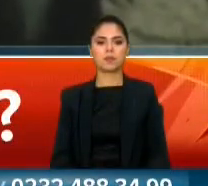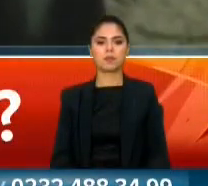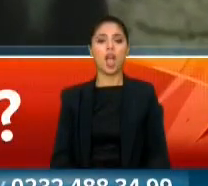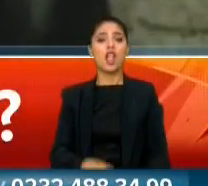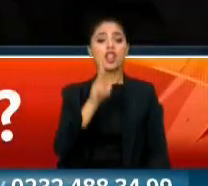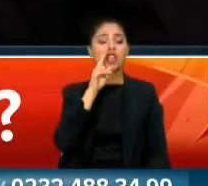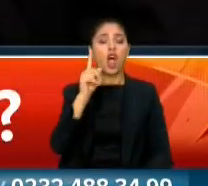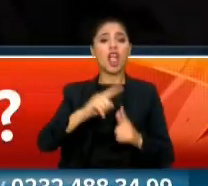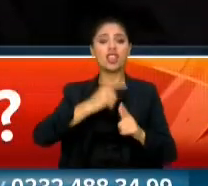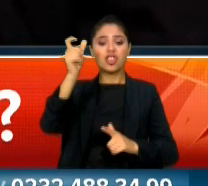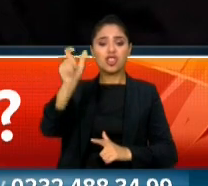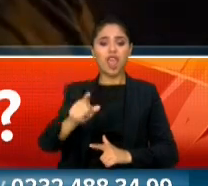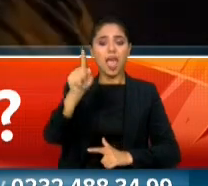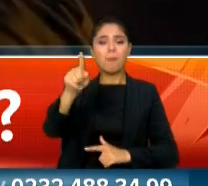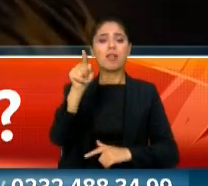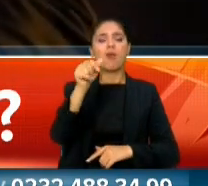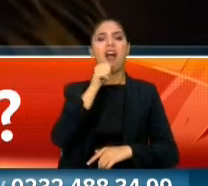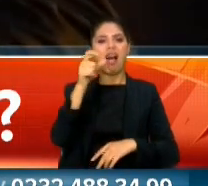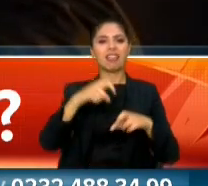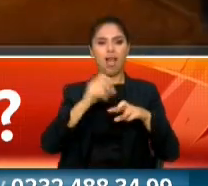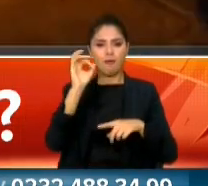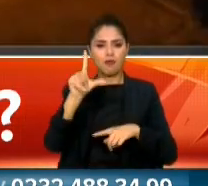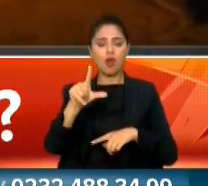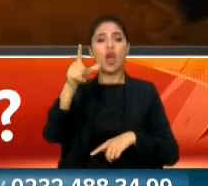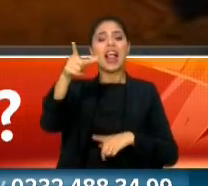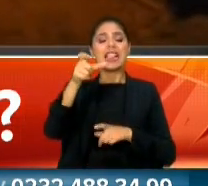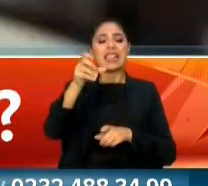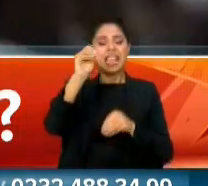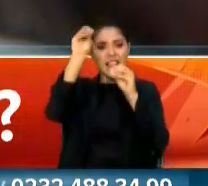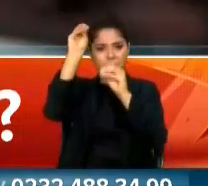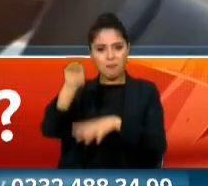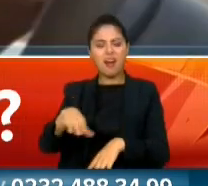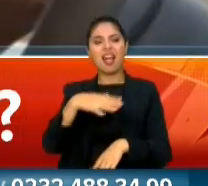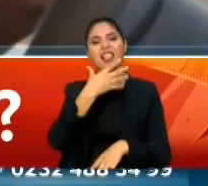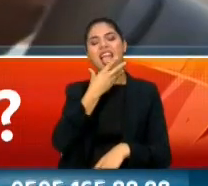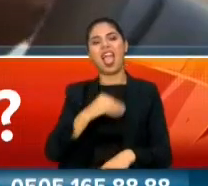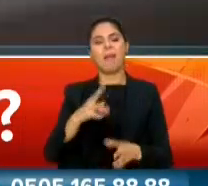Son James Bond'a hayat veren Daniel Craig silahını asıyor ve emekli oluyor.